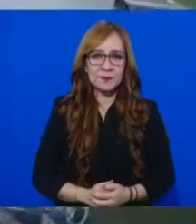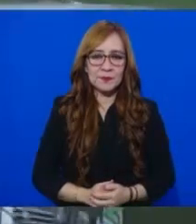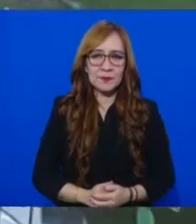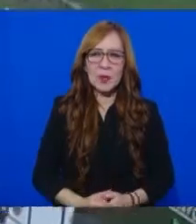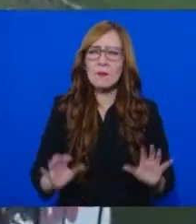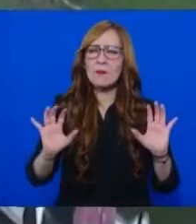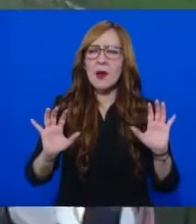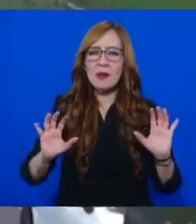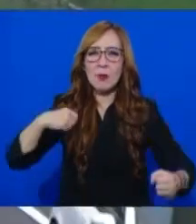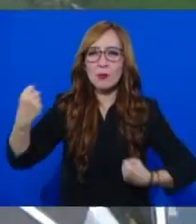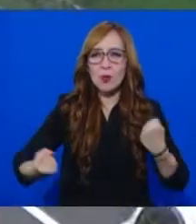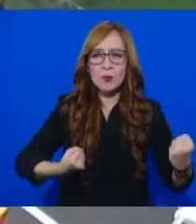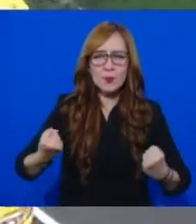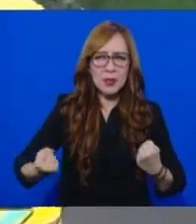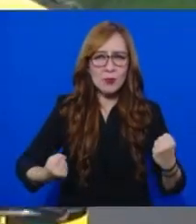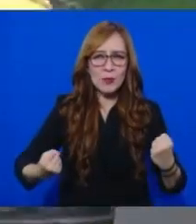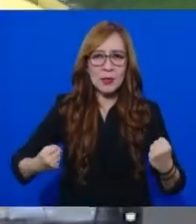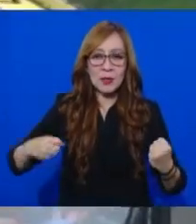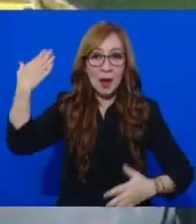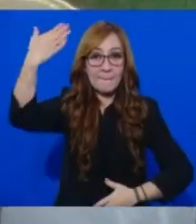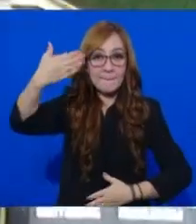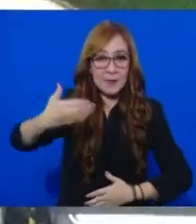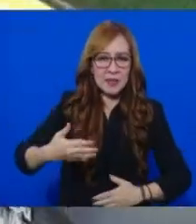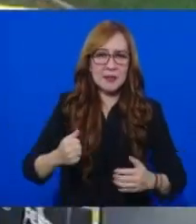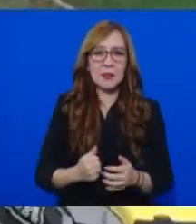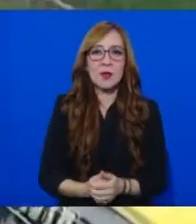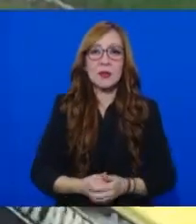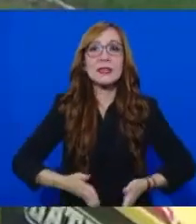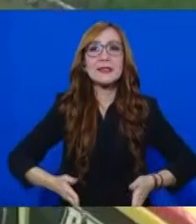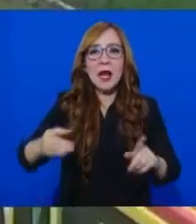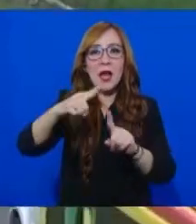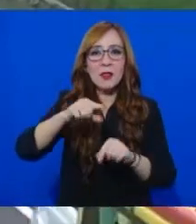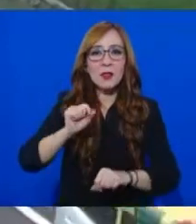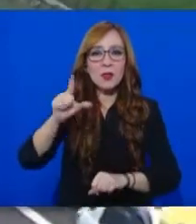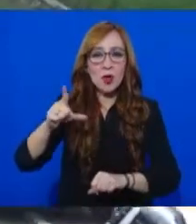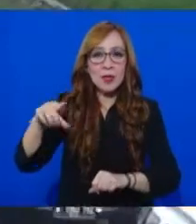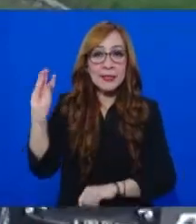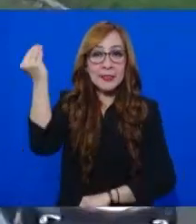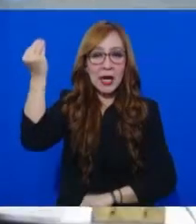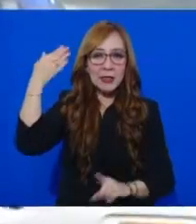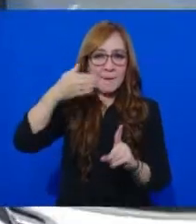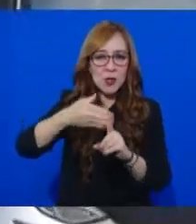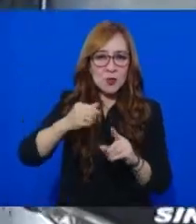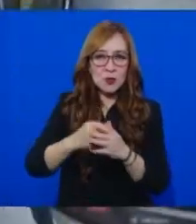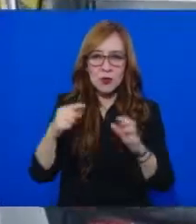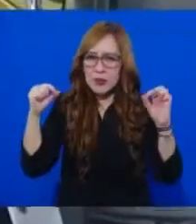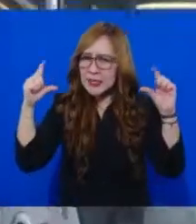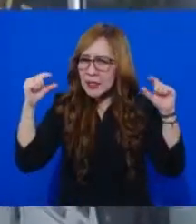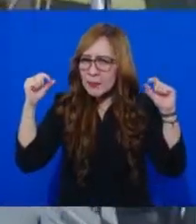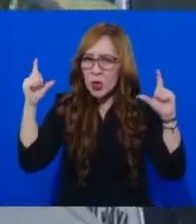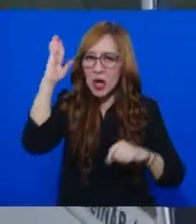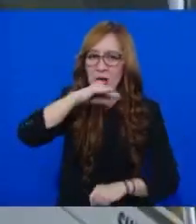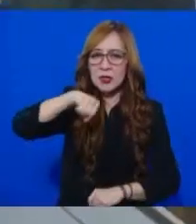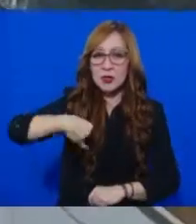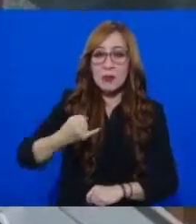Ribuan kendaraan para pemudik masih memadati ruas jalan tol Cikopo Palimanan dari arah Jakarta menuju Cirebon Jumat pagi. Padatnya arus membuat